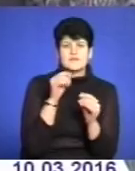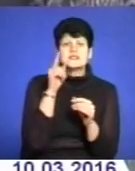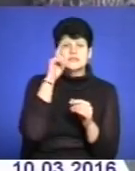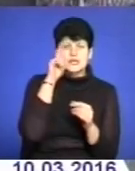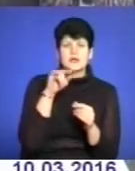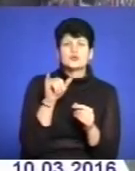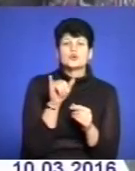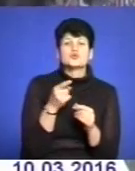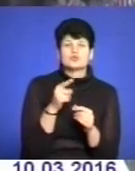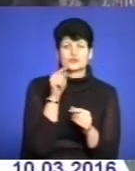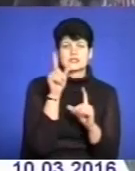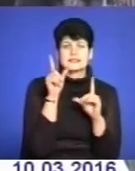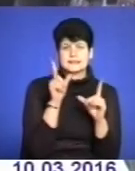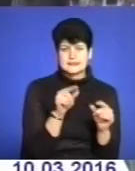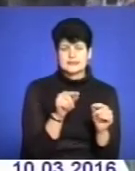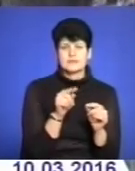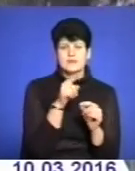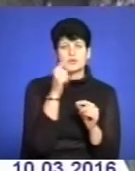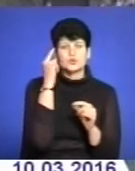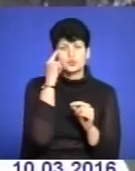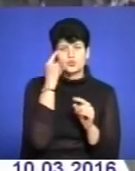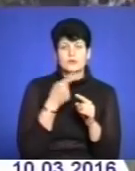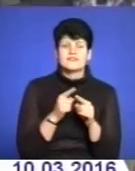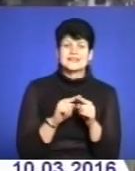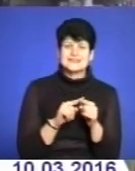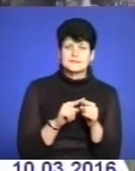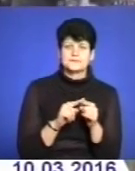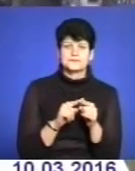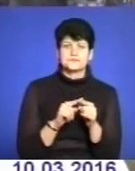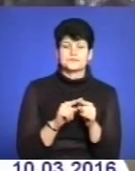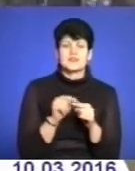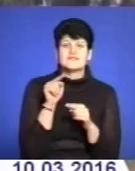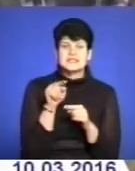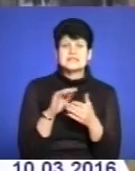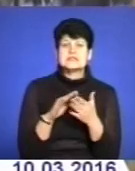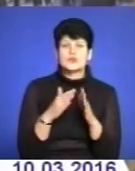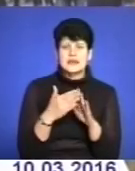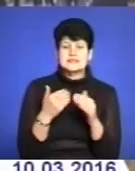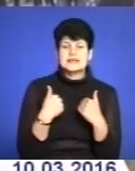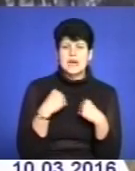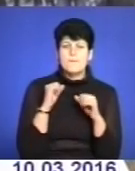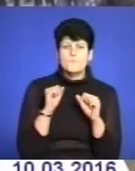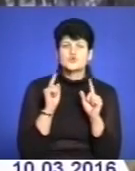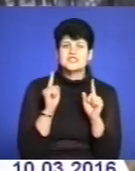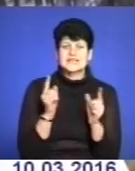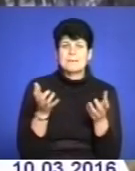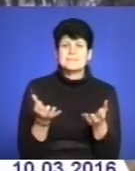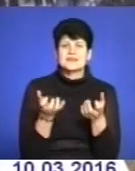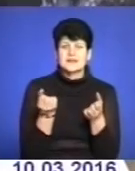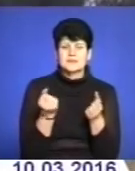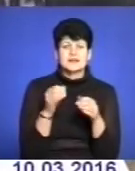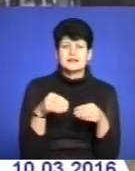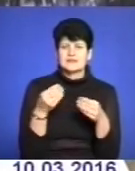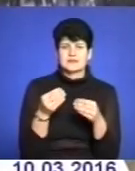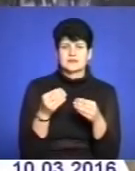на що він туди їде, він думав над цим. І в такій ситуації я можу його тільки підтримати і не завдавати